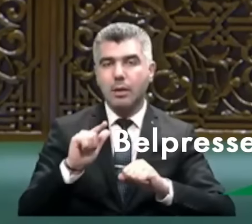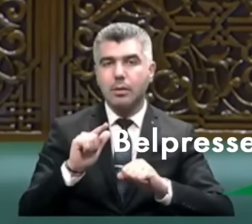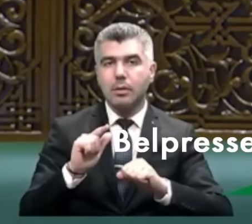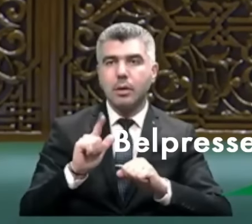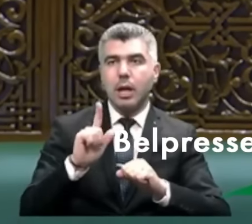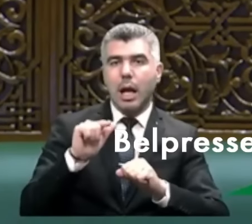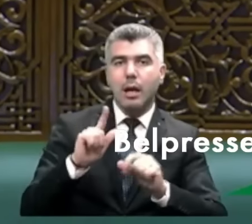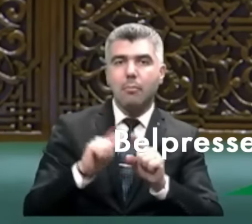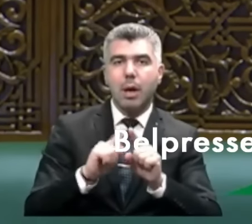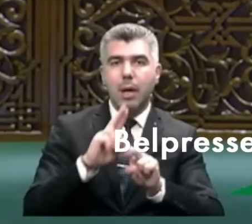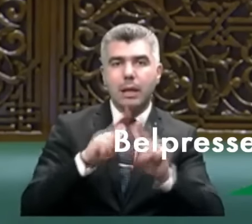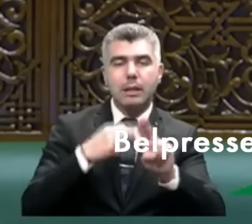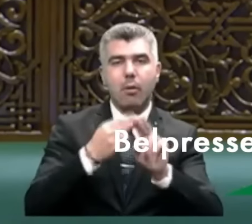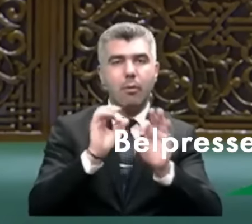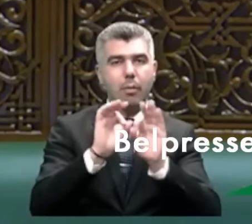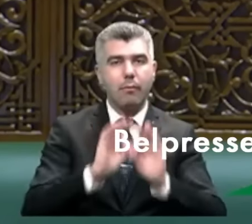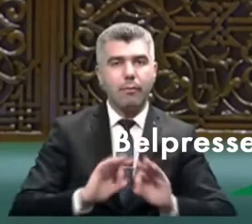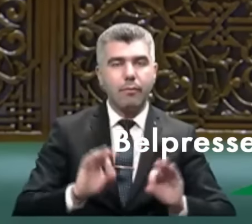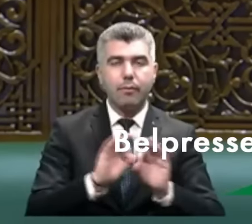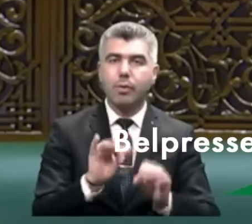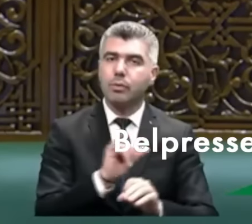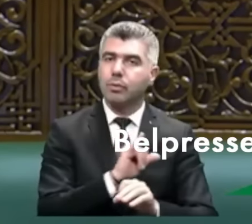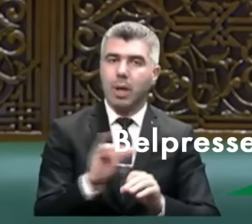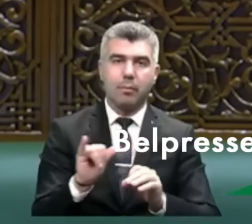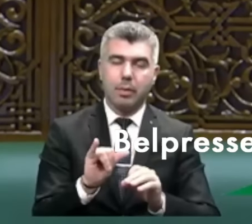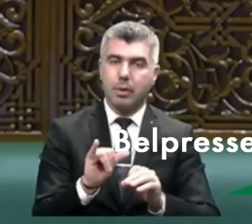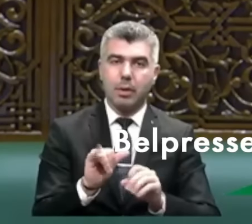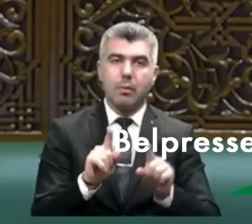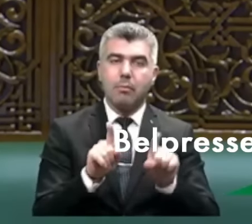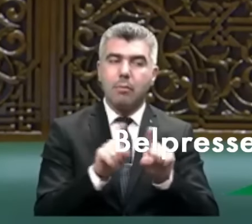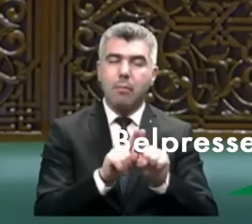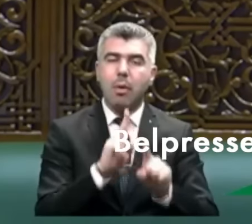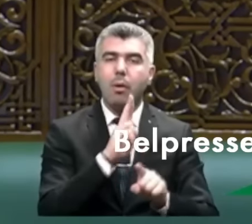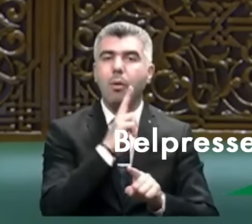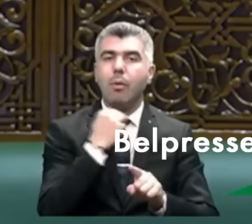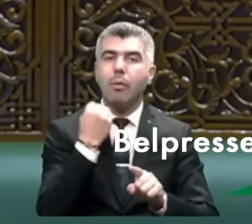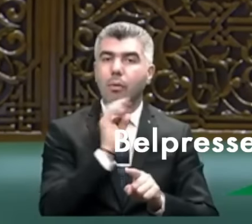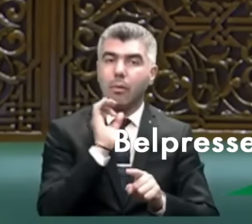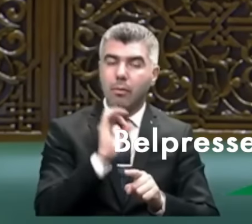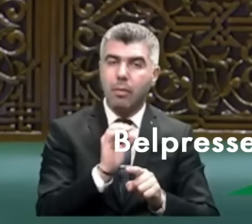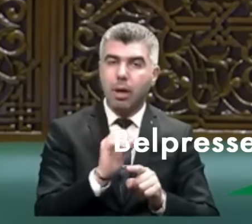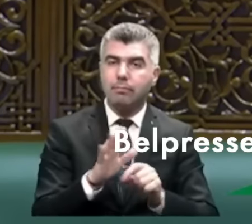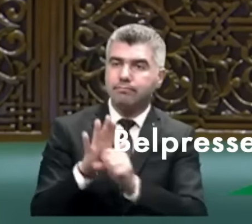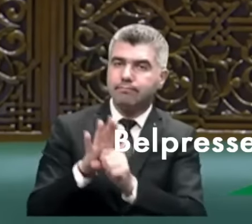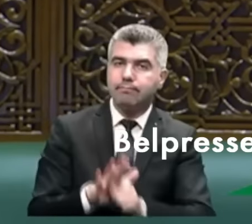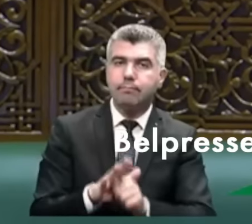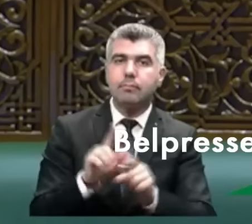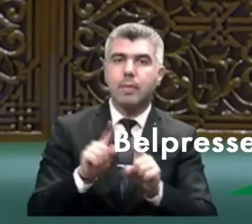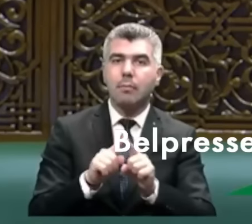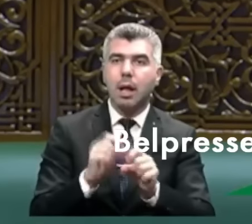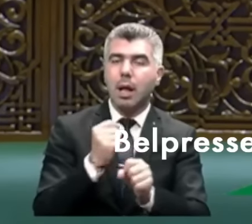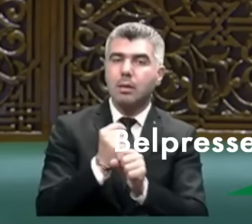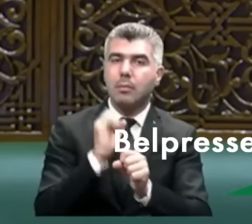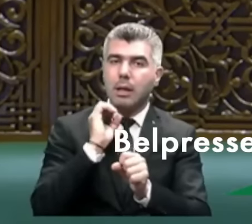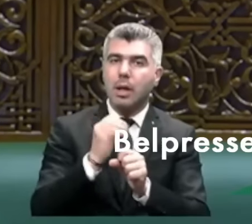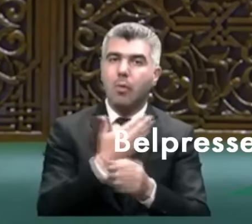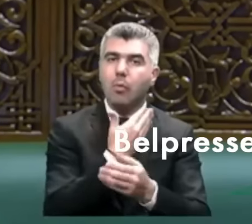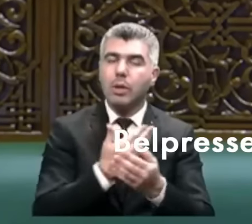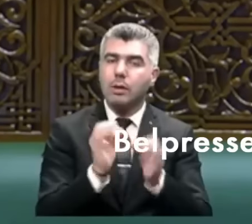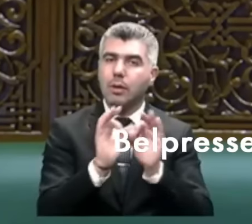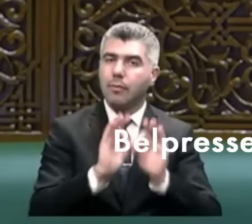الاخر فهنا راه هذا الشي غير مقبول لان ولات الحكومه ك تستهتر بهذه المؤسسه وكت استهتر